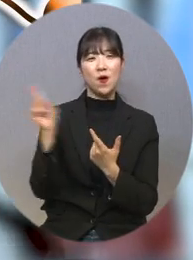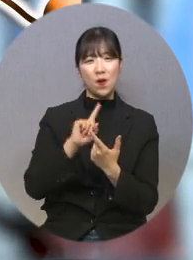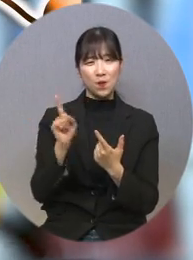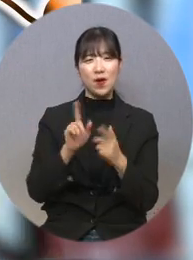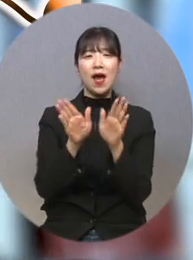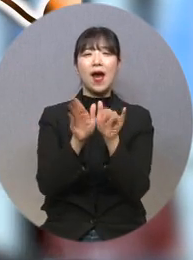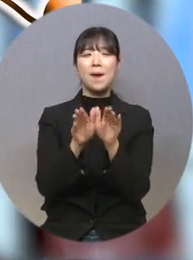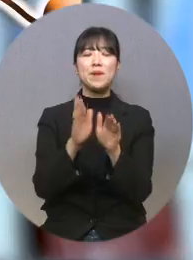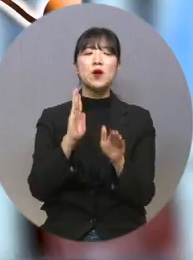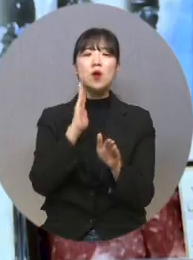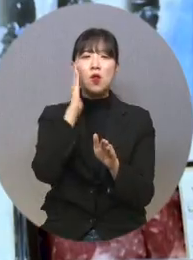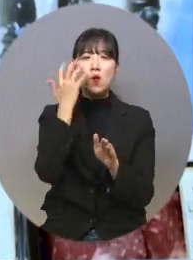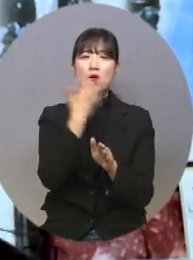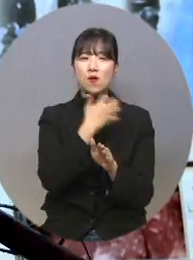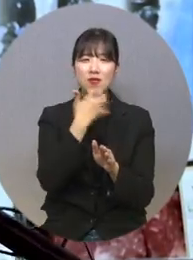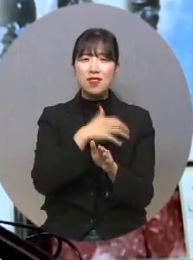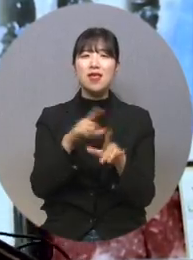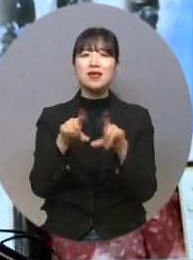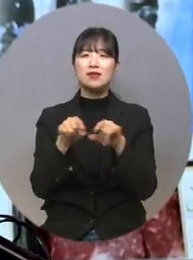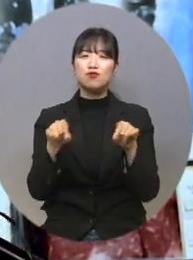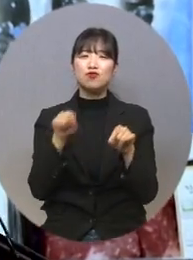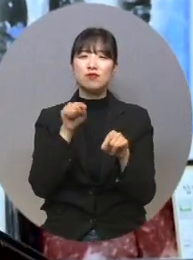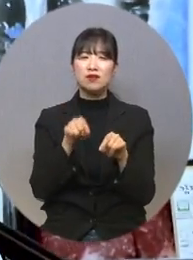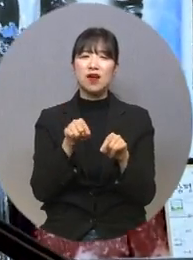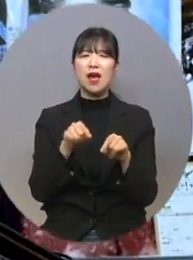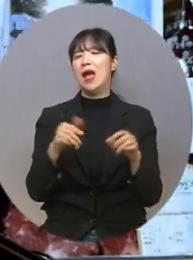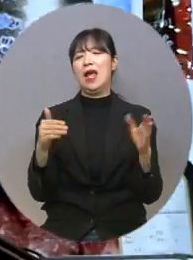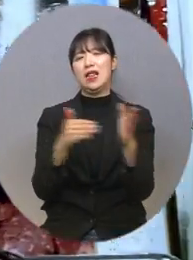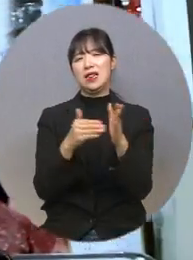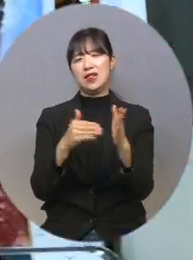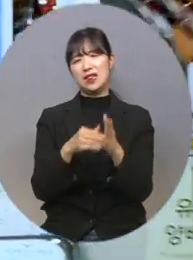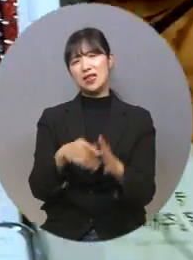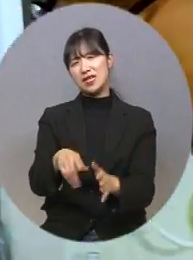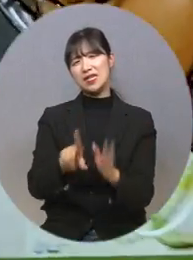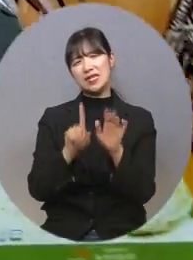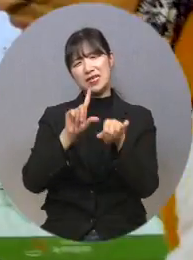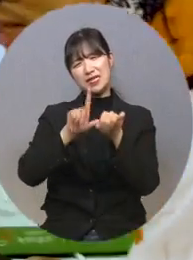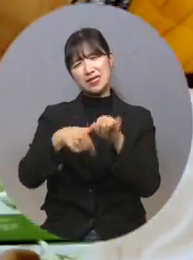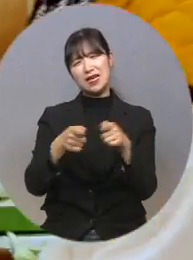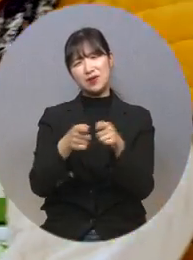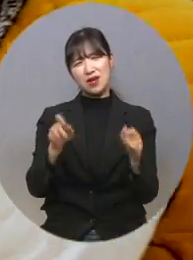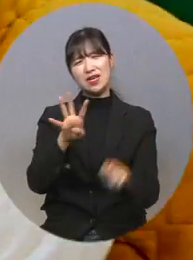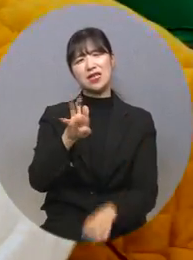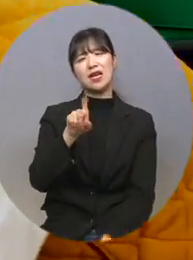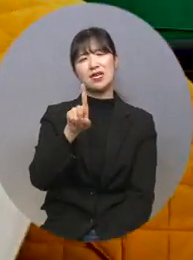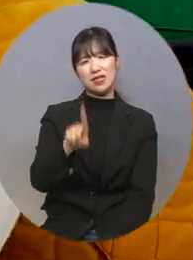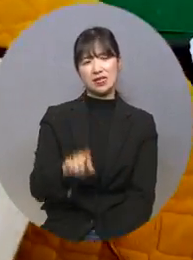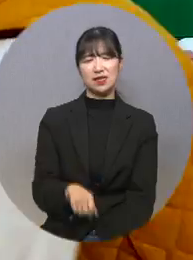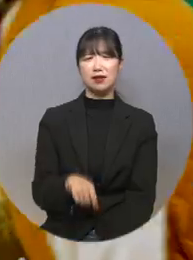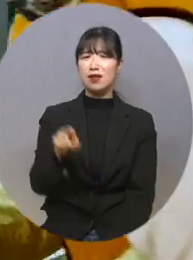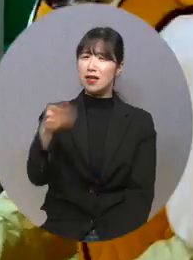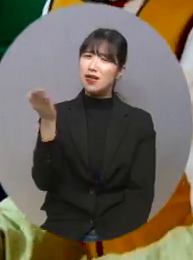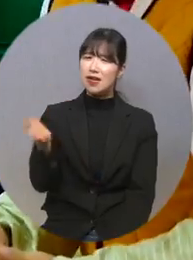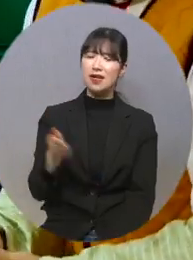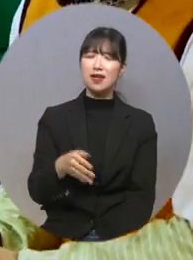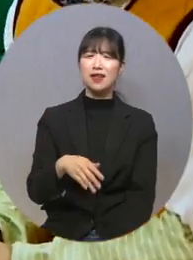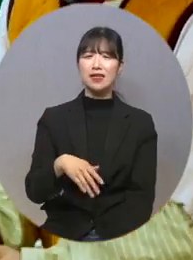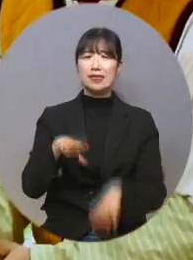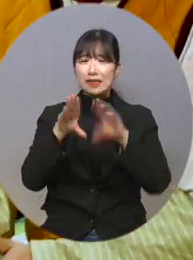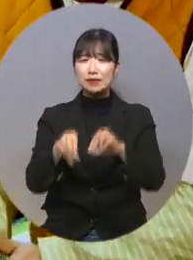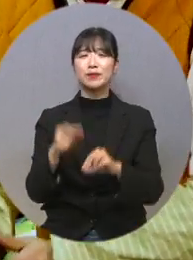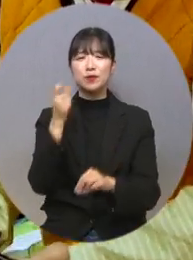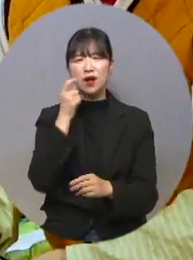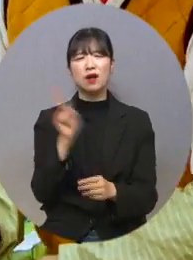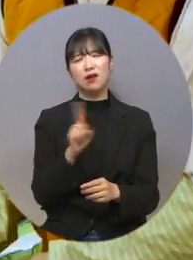병의 녹색 식품 비트는. 네. 41초. 41초. 기정이가 아주 그냥 땡할 생각이 없어. 제가 너무 저기 대표님의